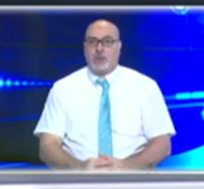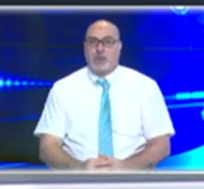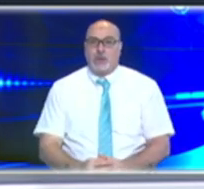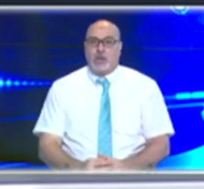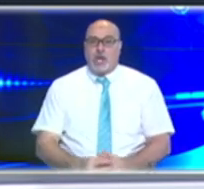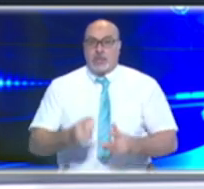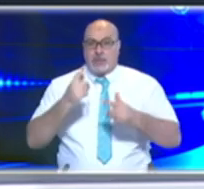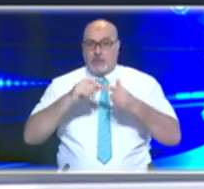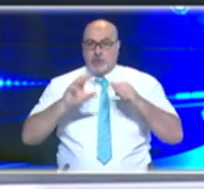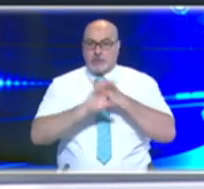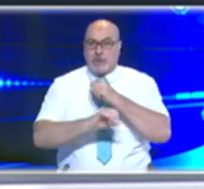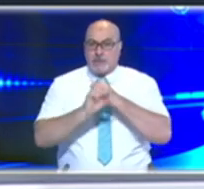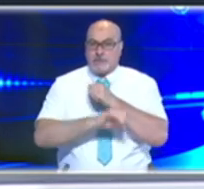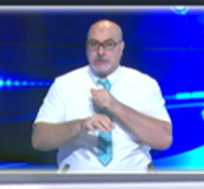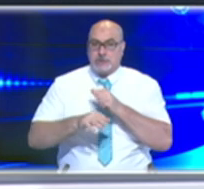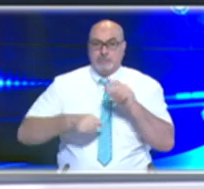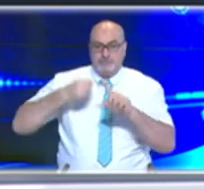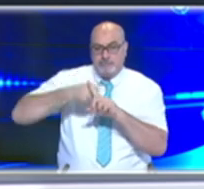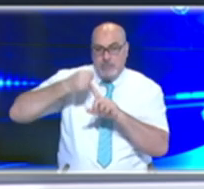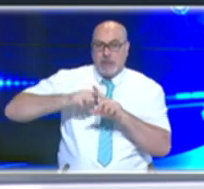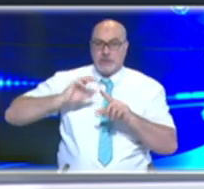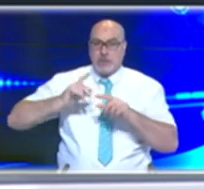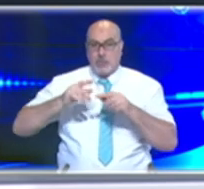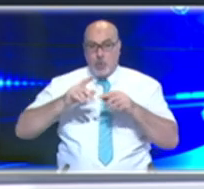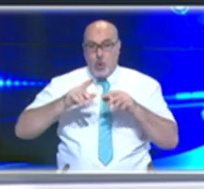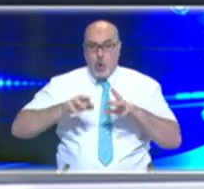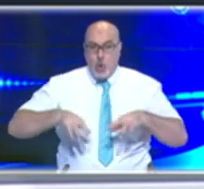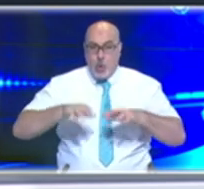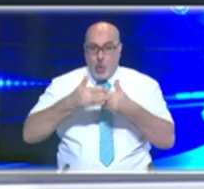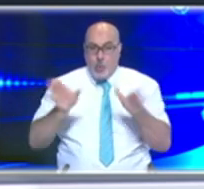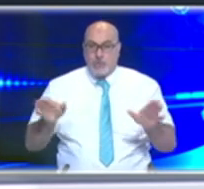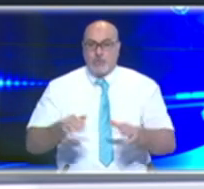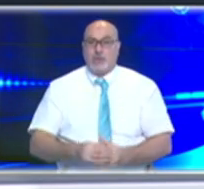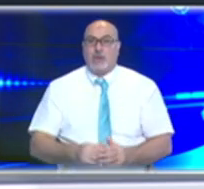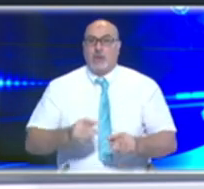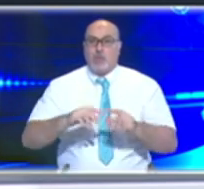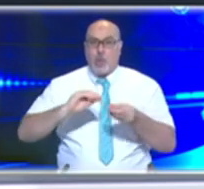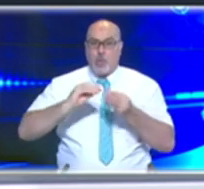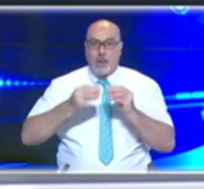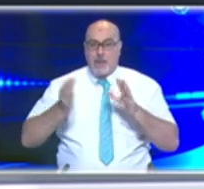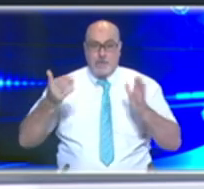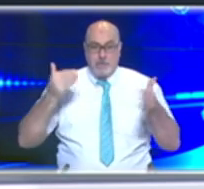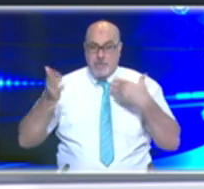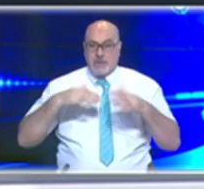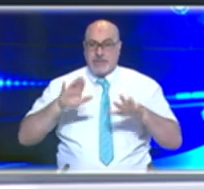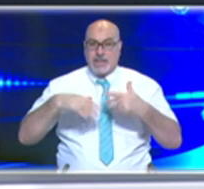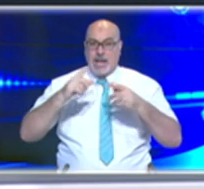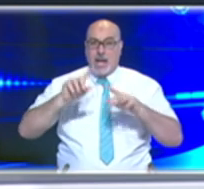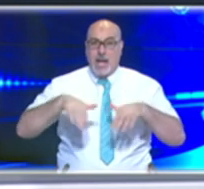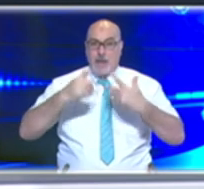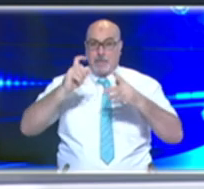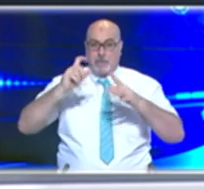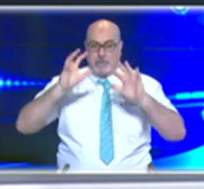تواصل مختلف المصالح جهودها لإعادة فتح الطرقات وإزالة مخلفات